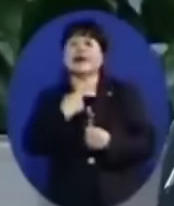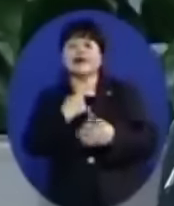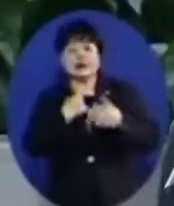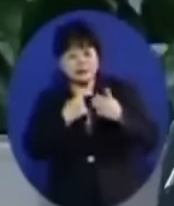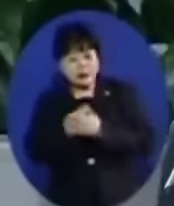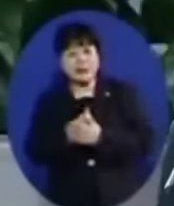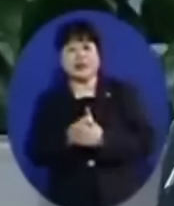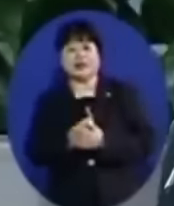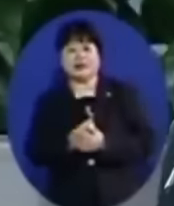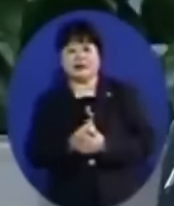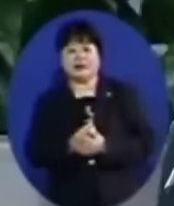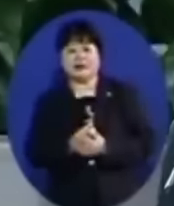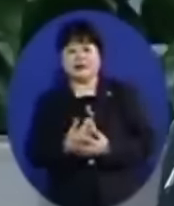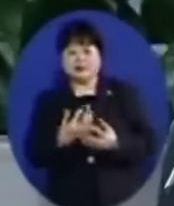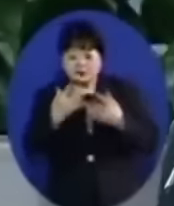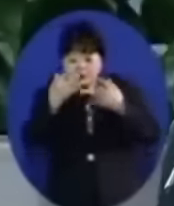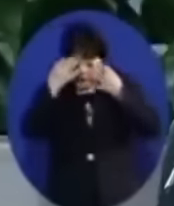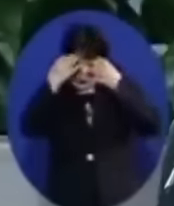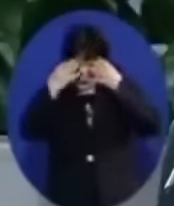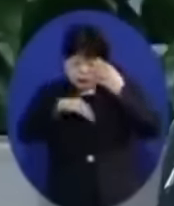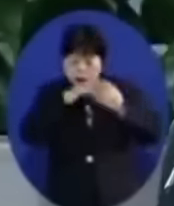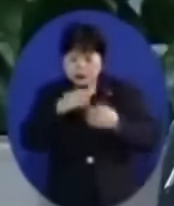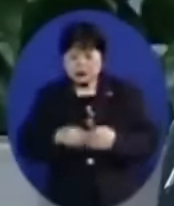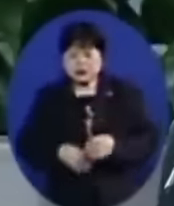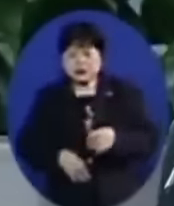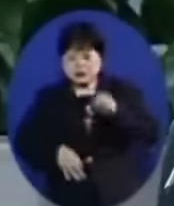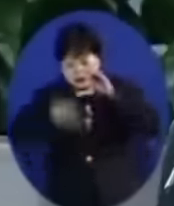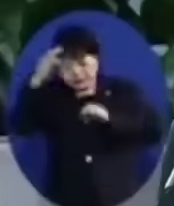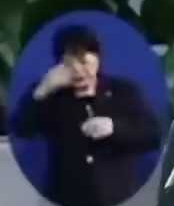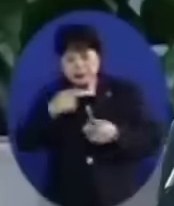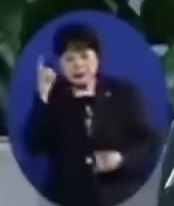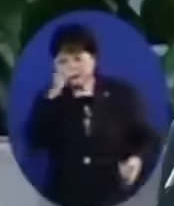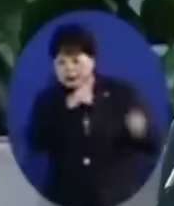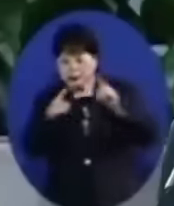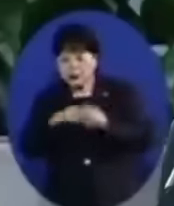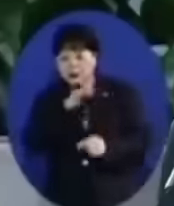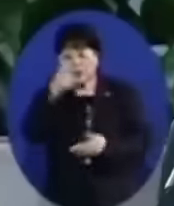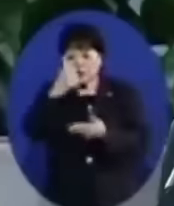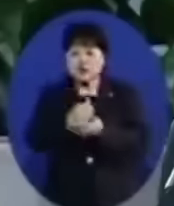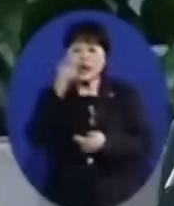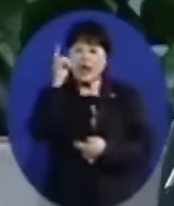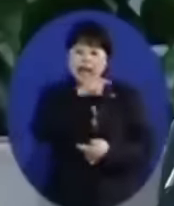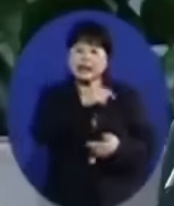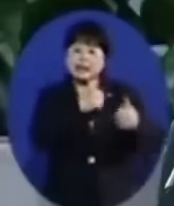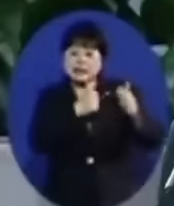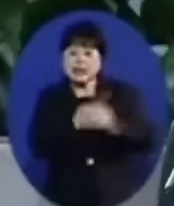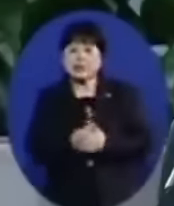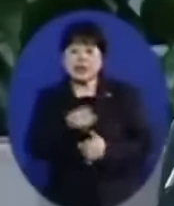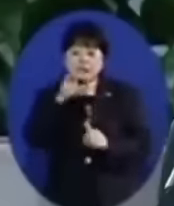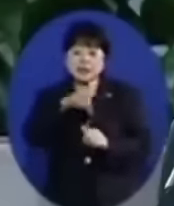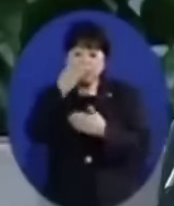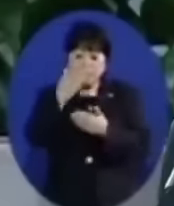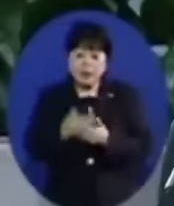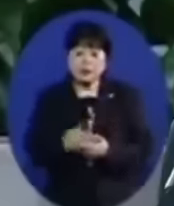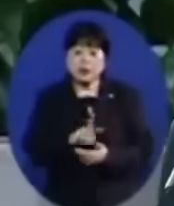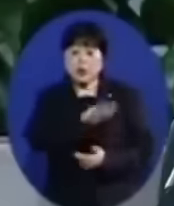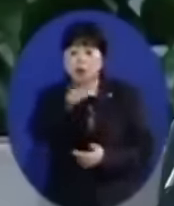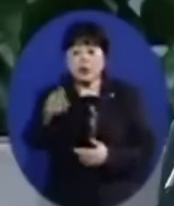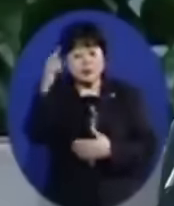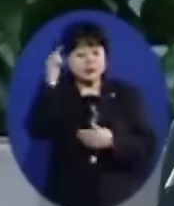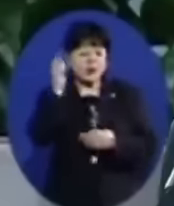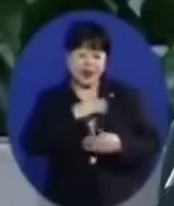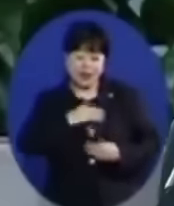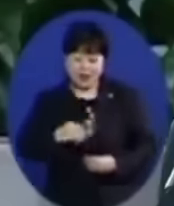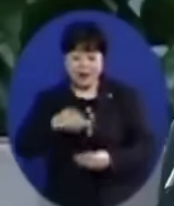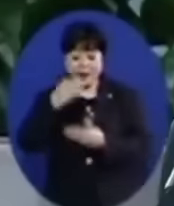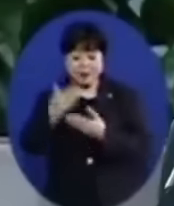놓지 않습니까? 제가 찔리면 우리 허물이 열리며 제가 상하면 우리 죄악을 나며 제가 징계를 받으면 우리가 평화를 누리고 제가